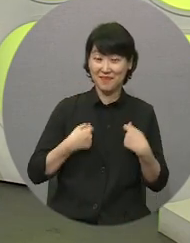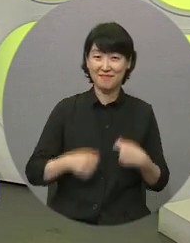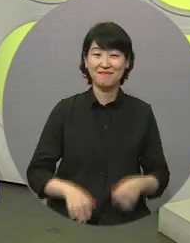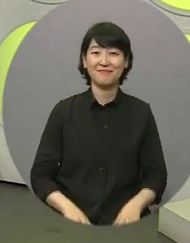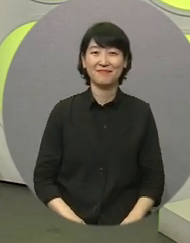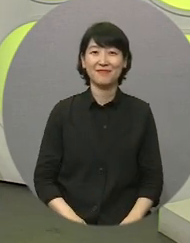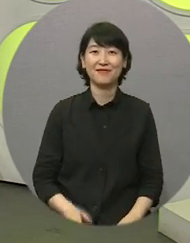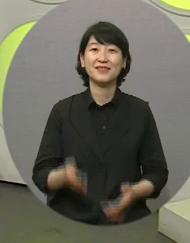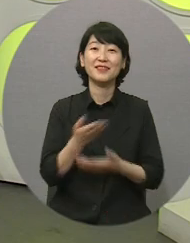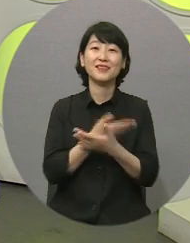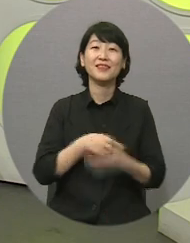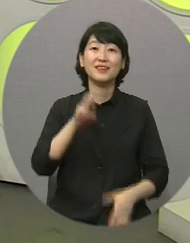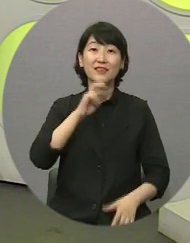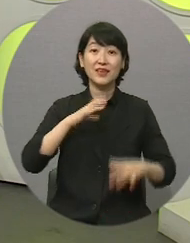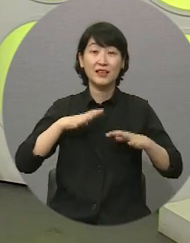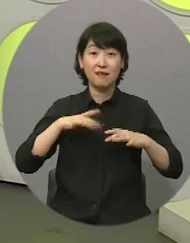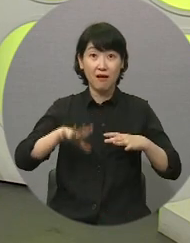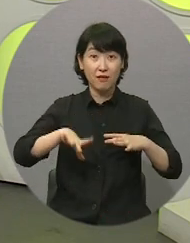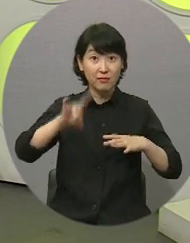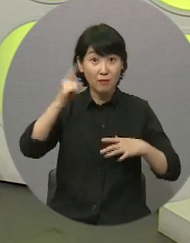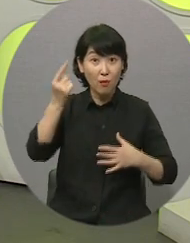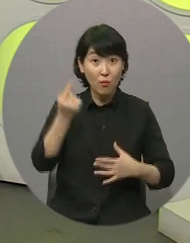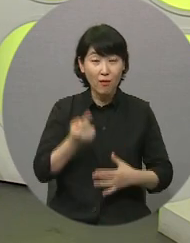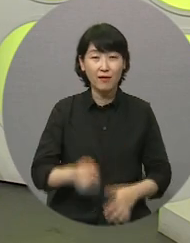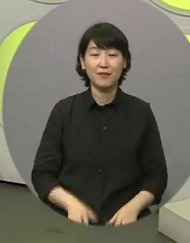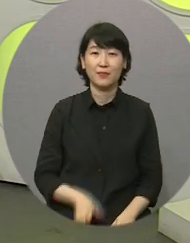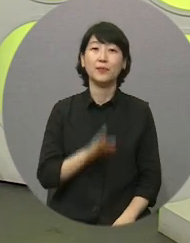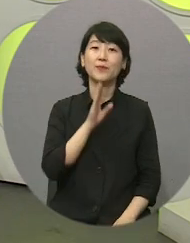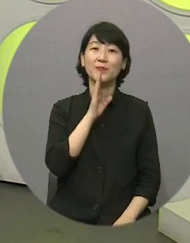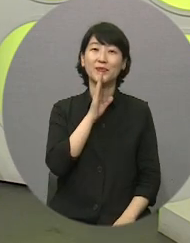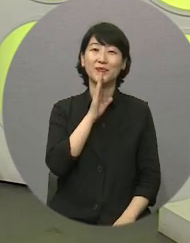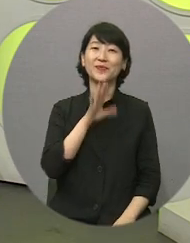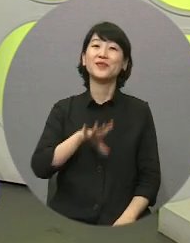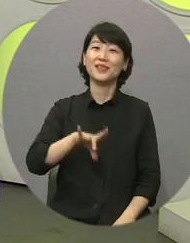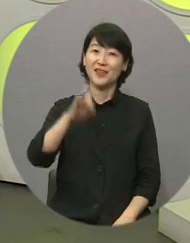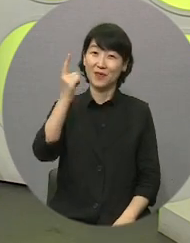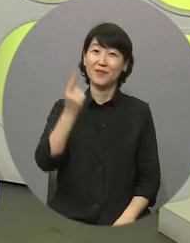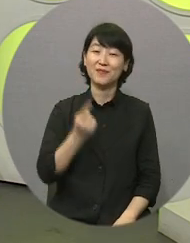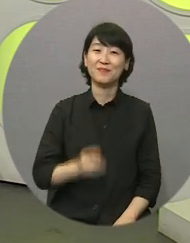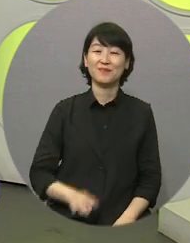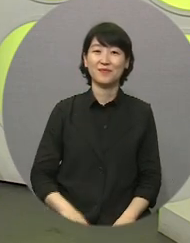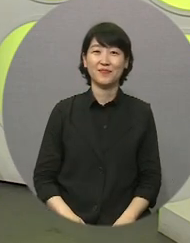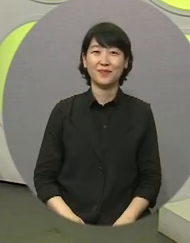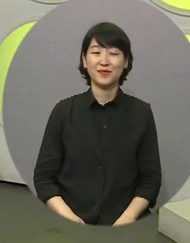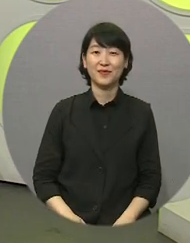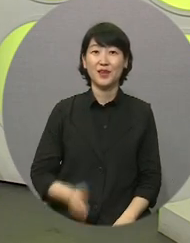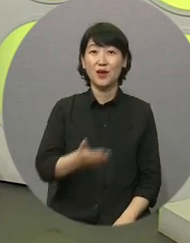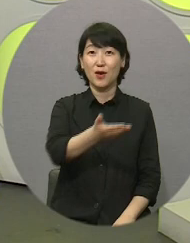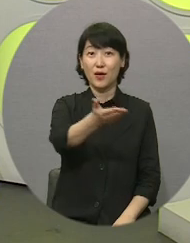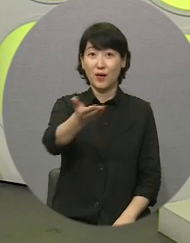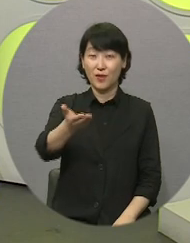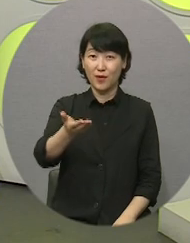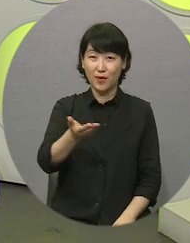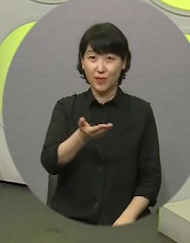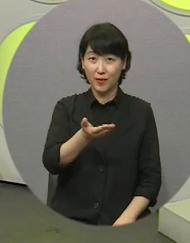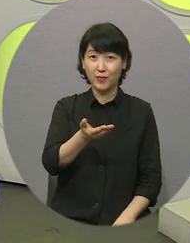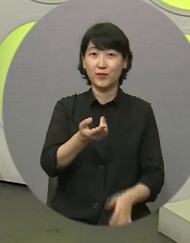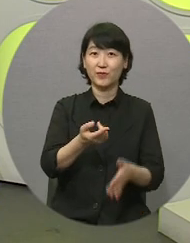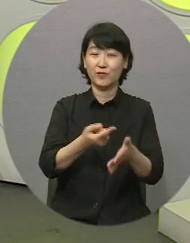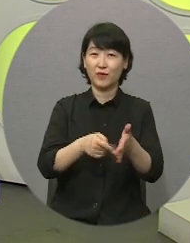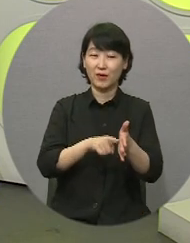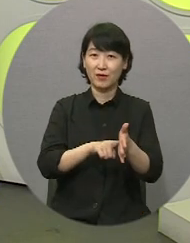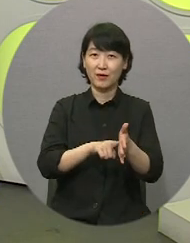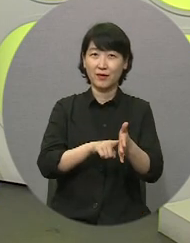네. 국제TV 나는 노래 자랑에 처음이신 거죠? 네, 여기 처음인 것 같습니다. 아, 그렇군요. 우리 시청자 여러분들께 아주